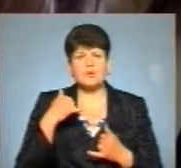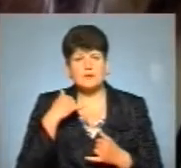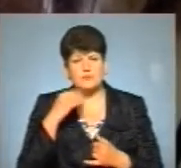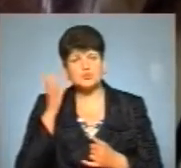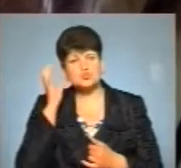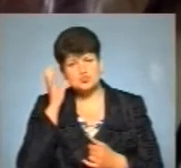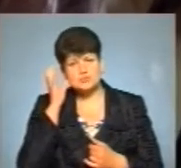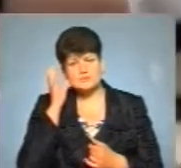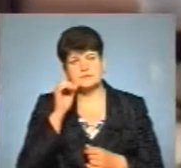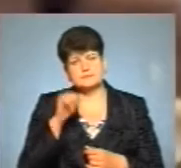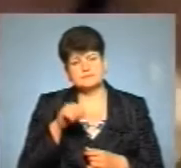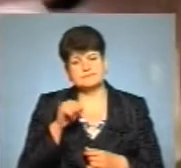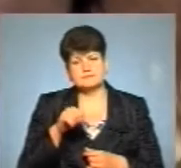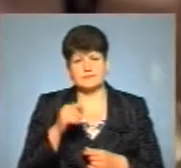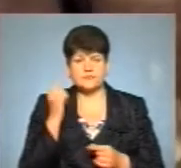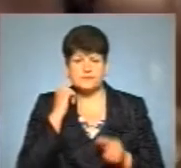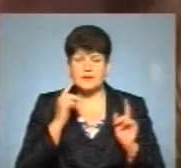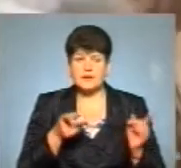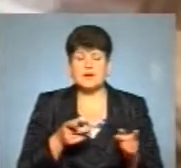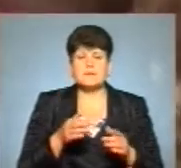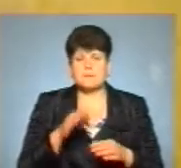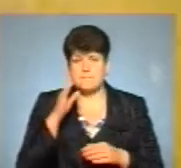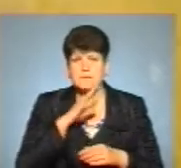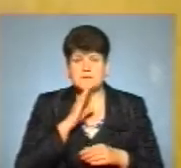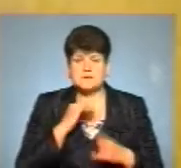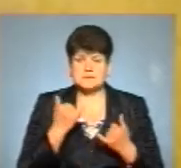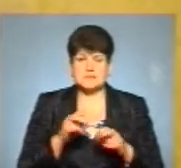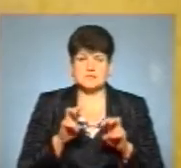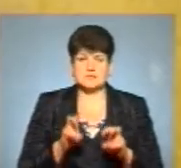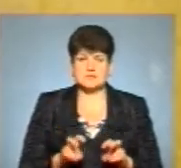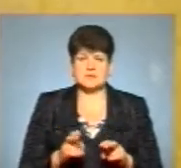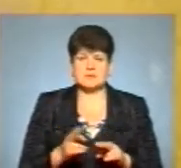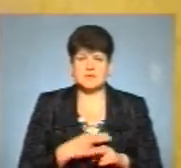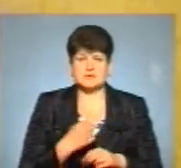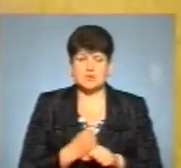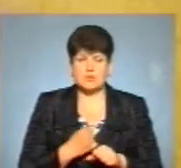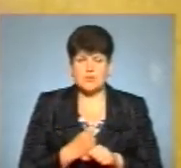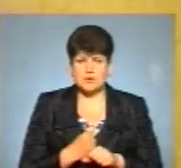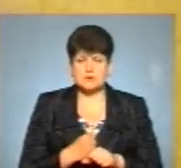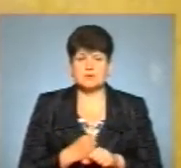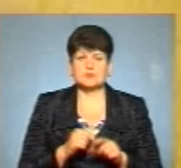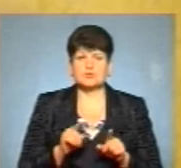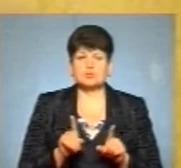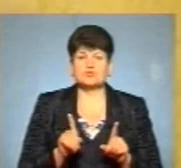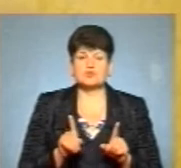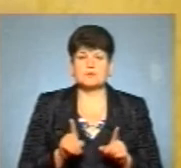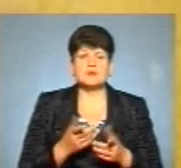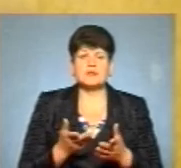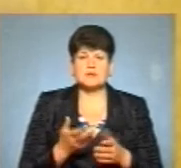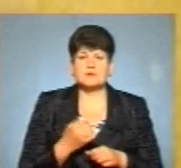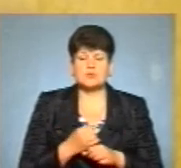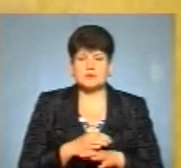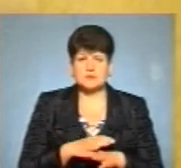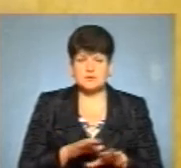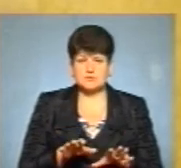я і собі відволікаюся. Наразі батьки сидять в основному без роботи, тому що при якій би ти роботі не було,